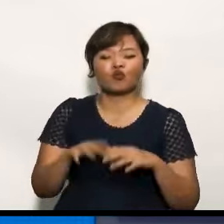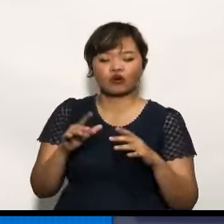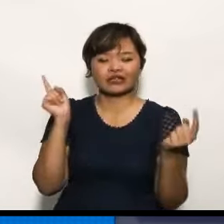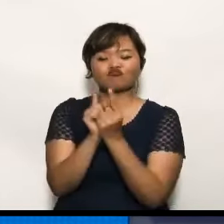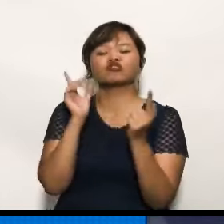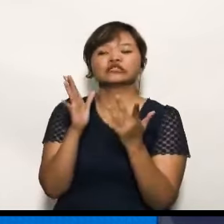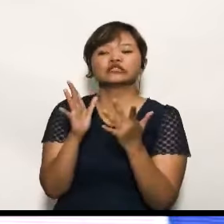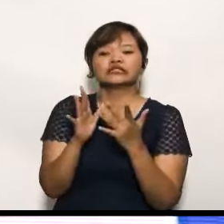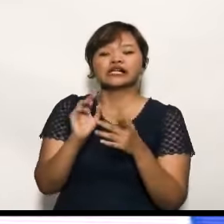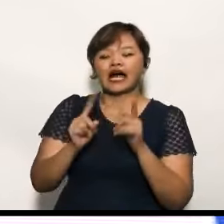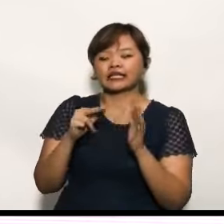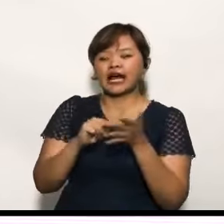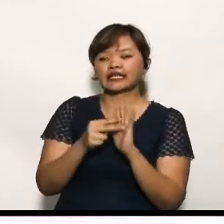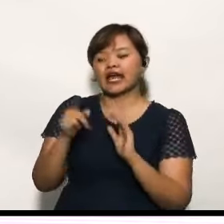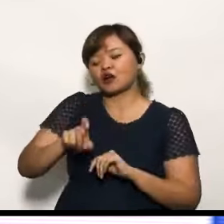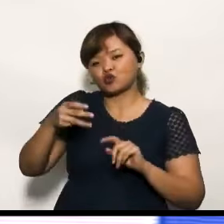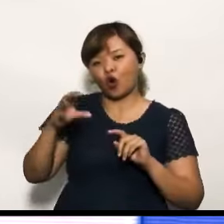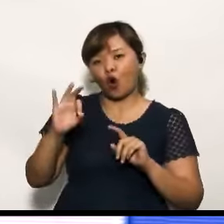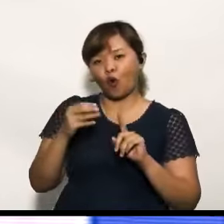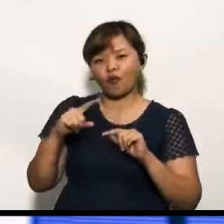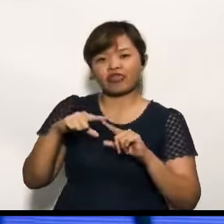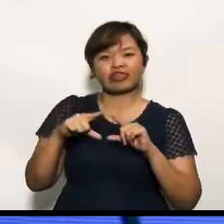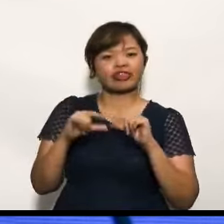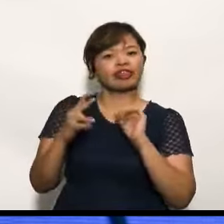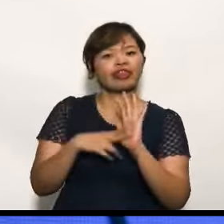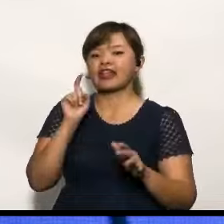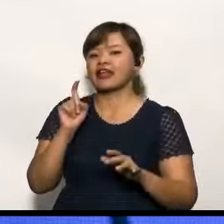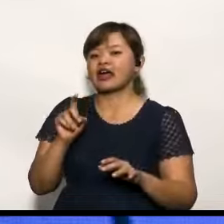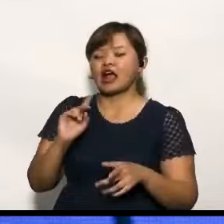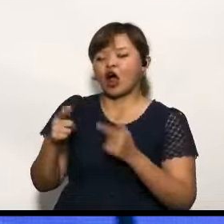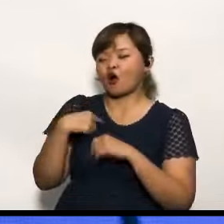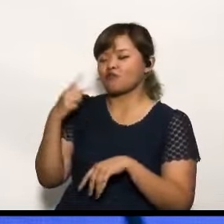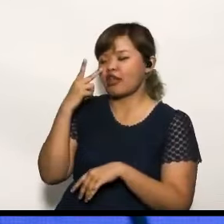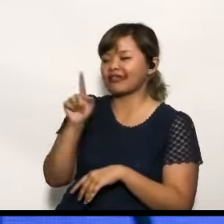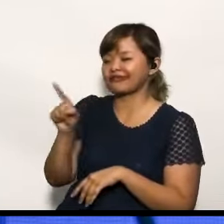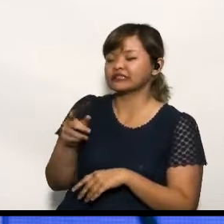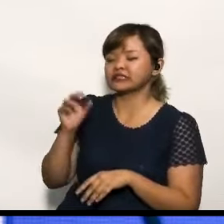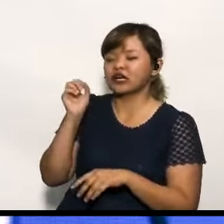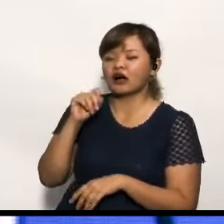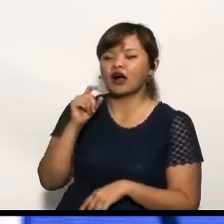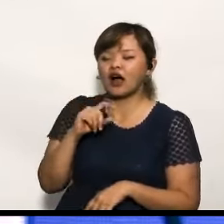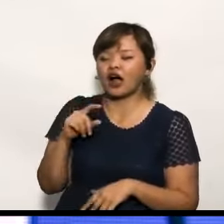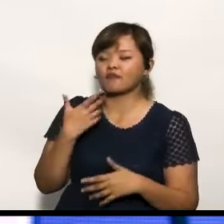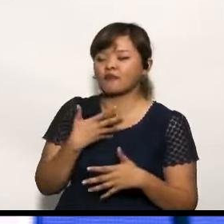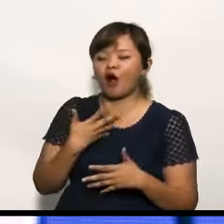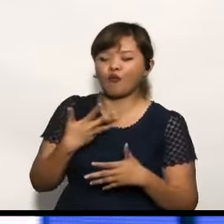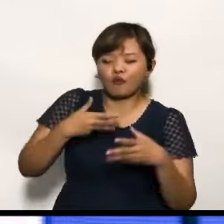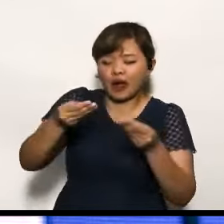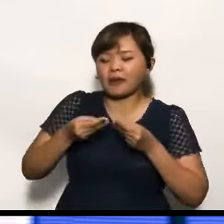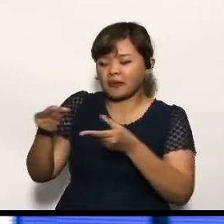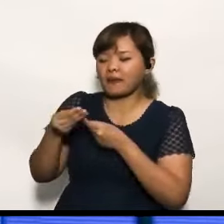obtain, kalau saudara memulai caranya mendapatkan dengan menipu, you gonna have saudara harus menipu lebih jago